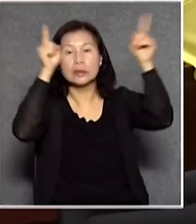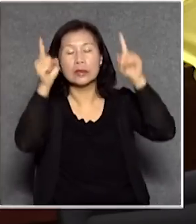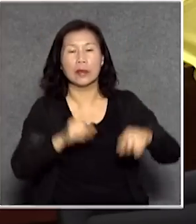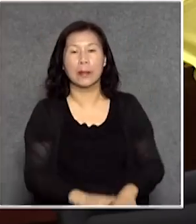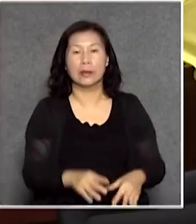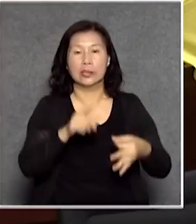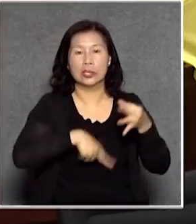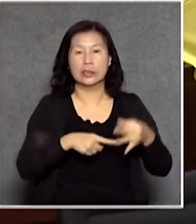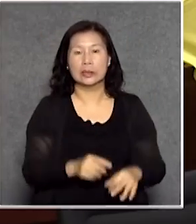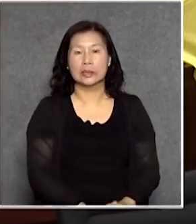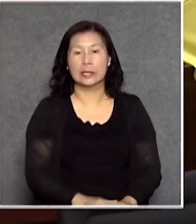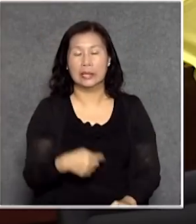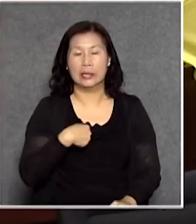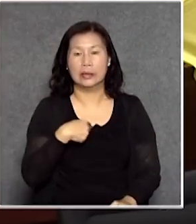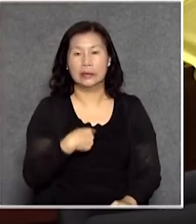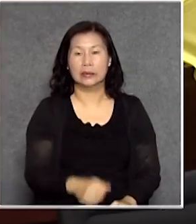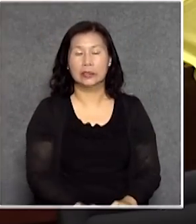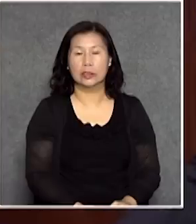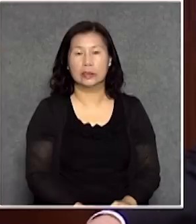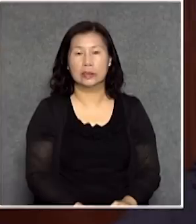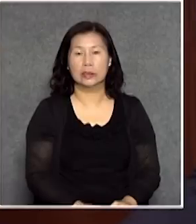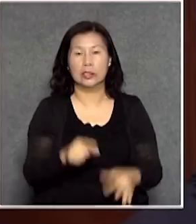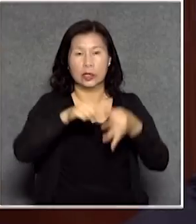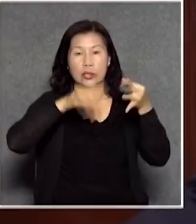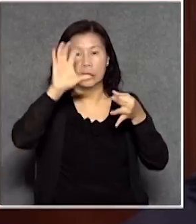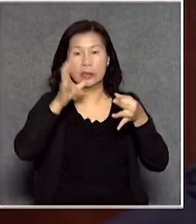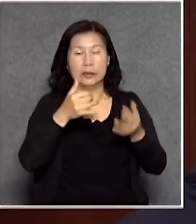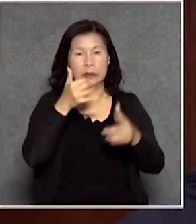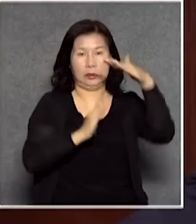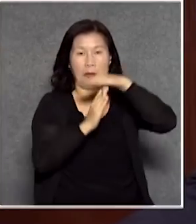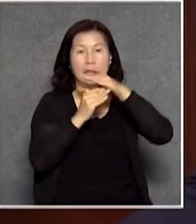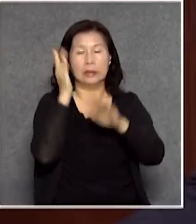有問題啊，邏輯。 黃毓民議員立即停止發言。